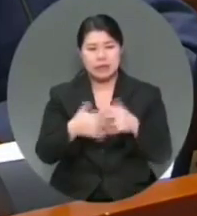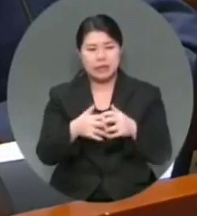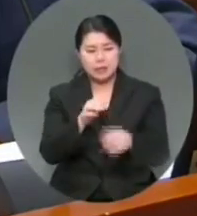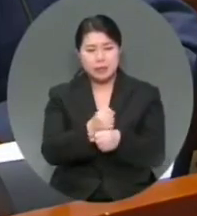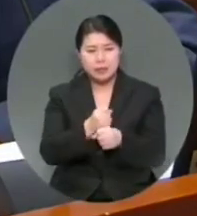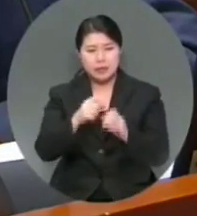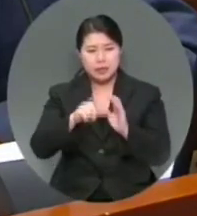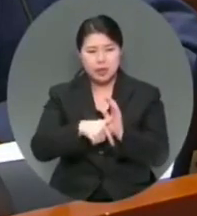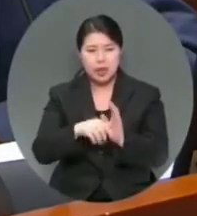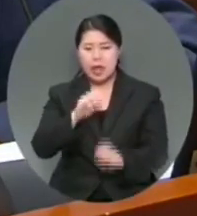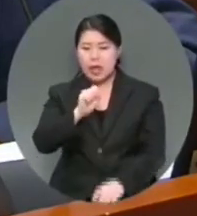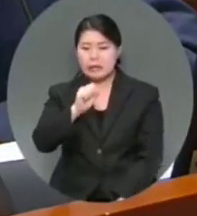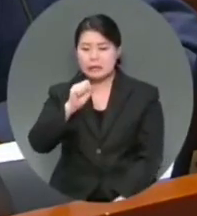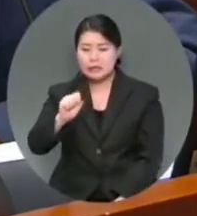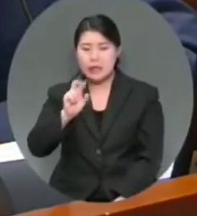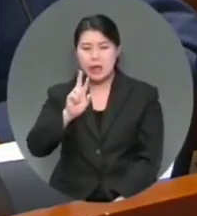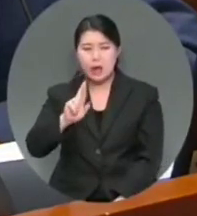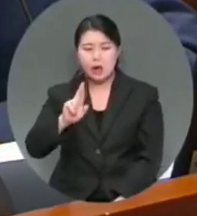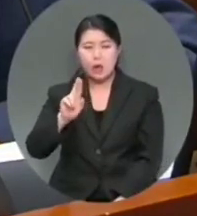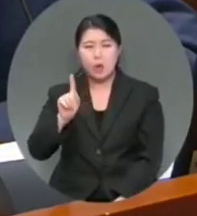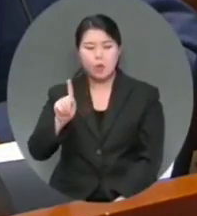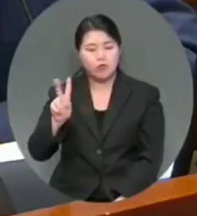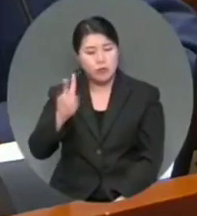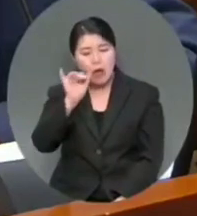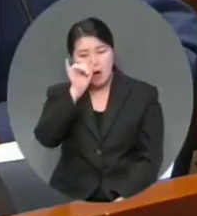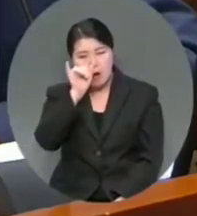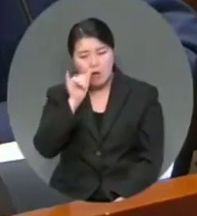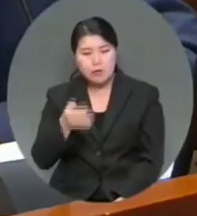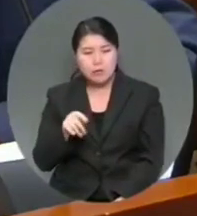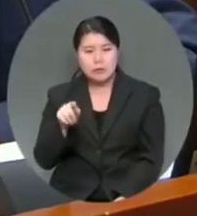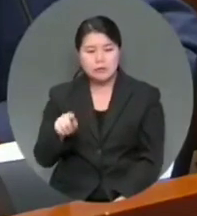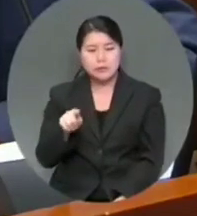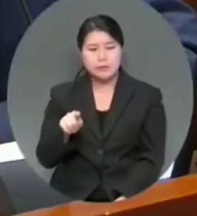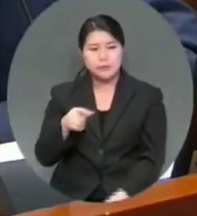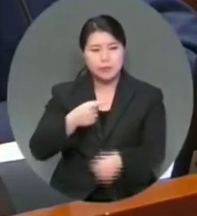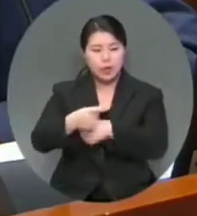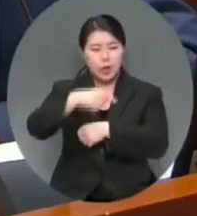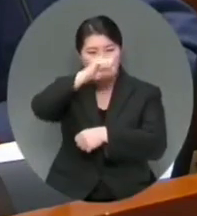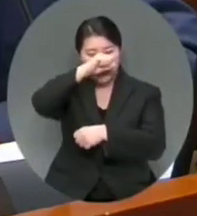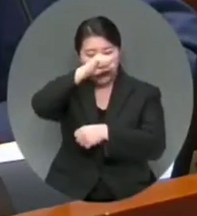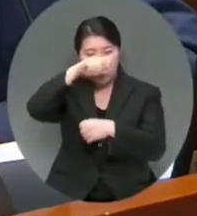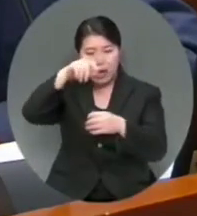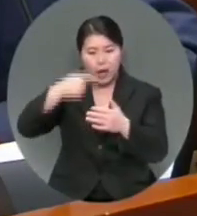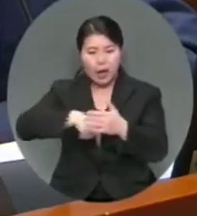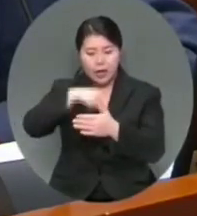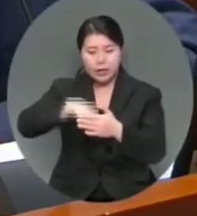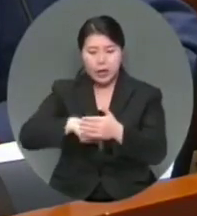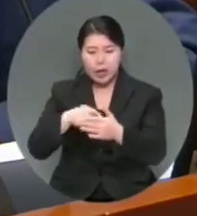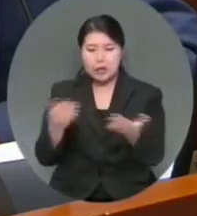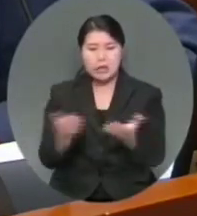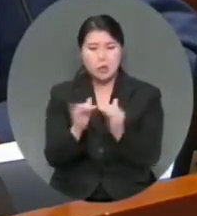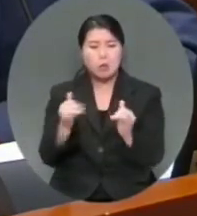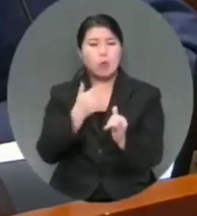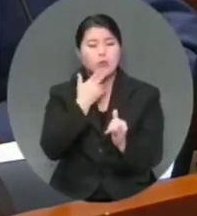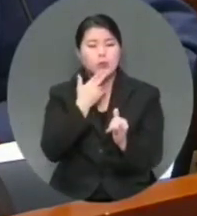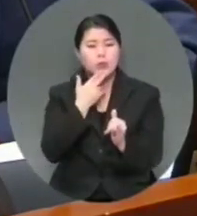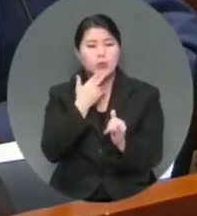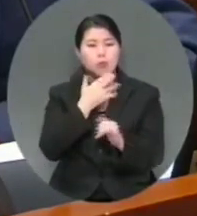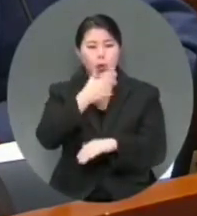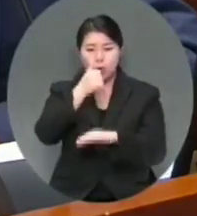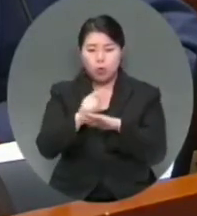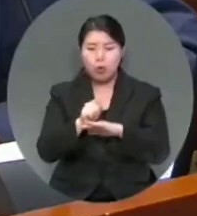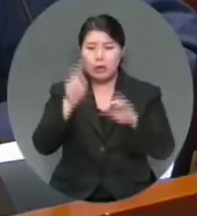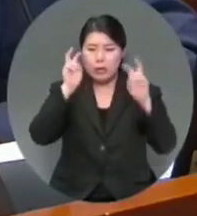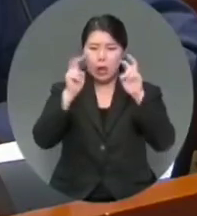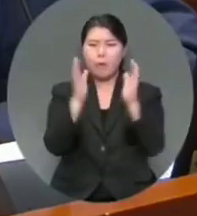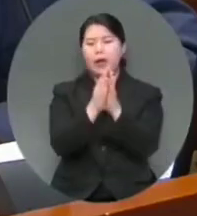고에너지 구간 SSR1, 2가 있는데 거기에 내년도 예산안에 인건비가 하나도 반영이 안 돼 있어, 노무비가. 그 얘기는 결국에는 기업이